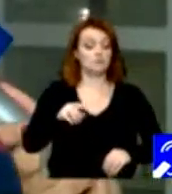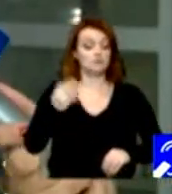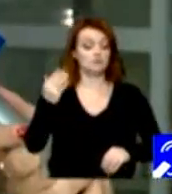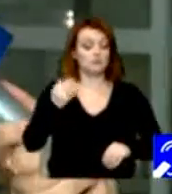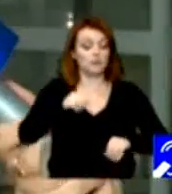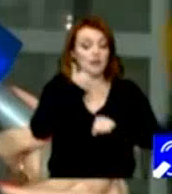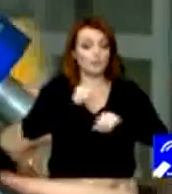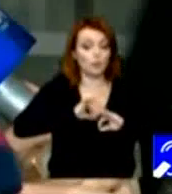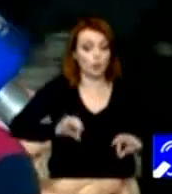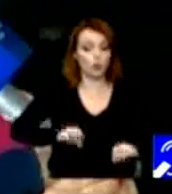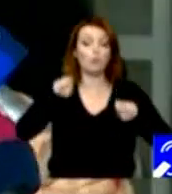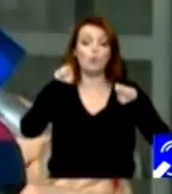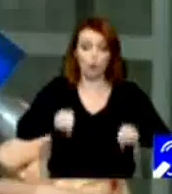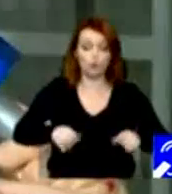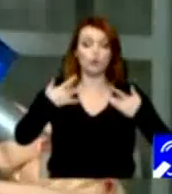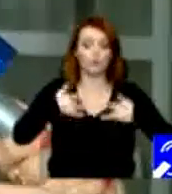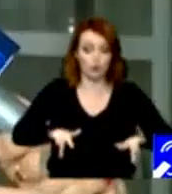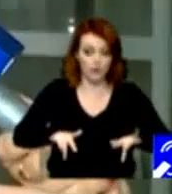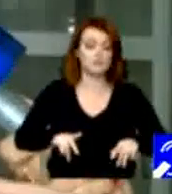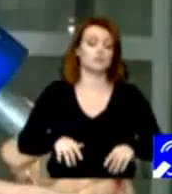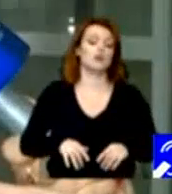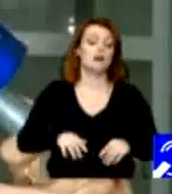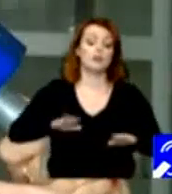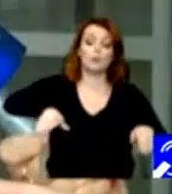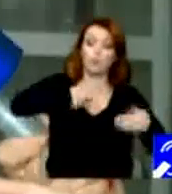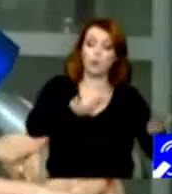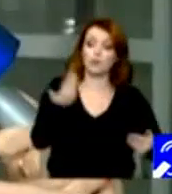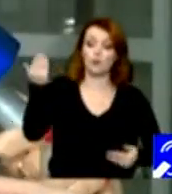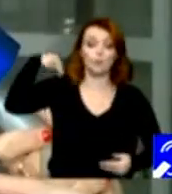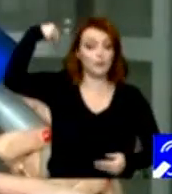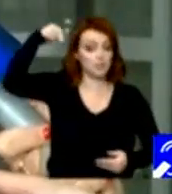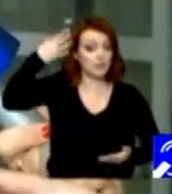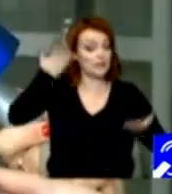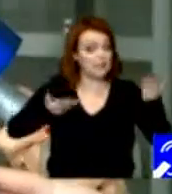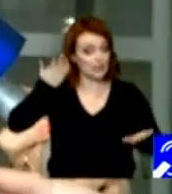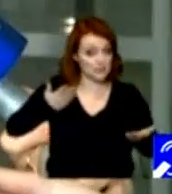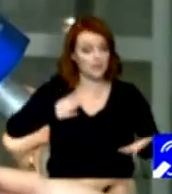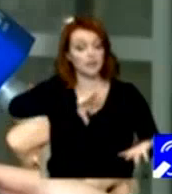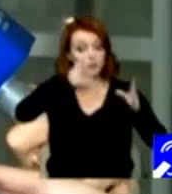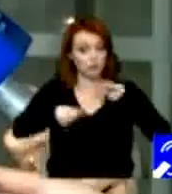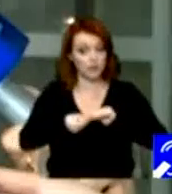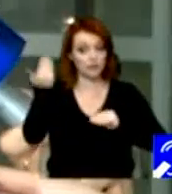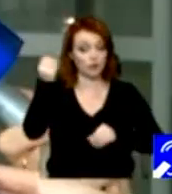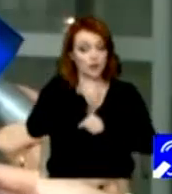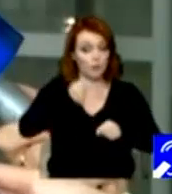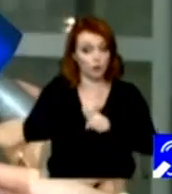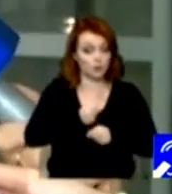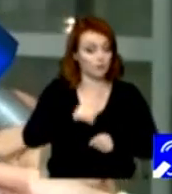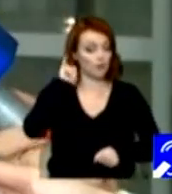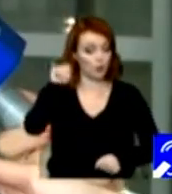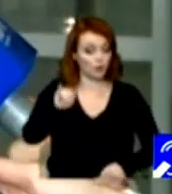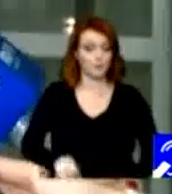către președintele Republicii Moldova la propunerea Ce să fac dacă rezultatul evaluării activității acestuia este unul